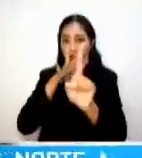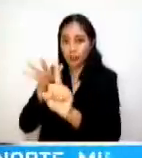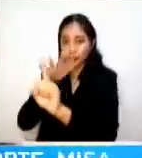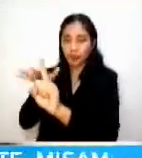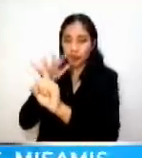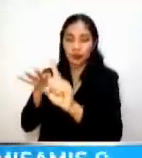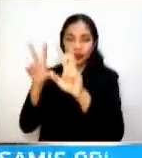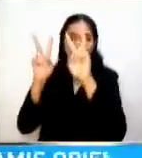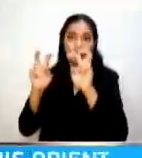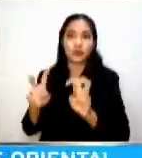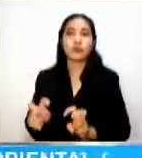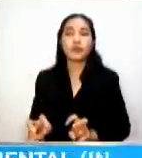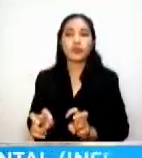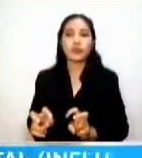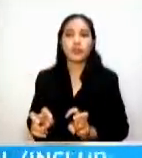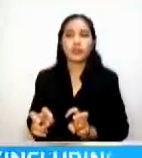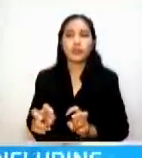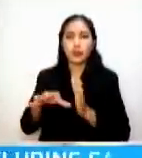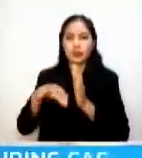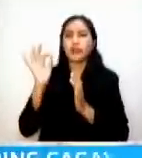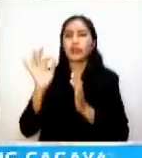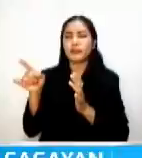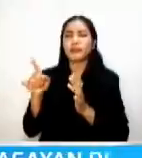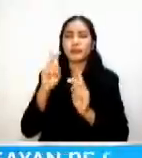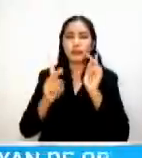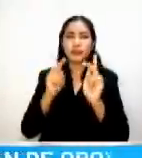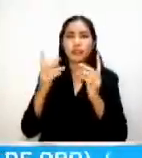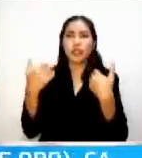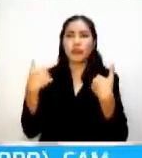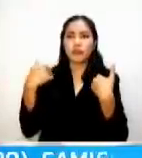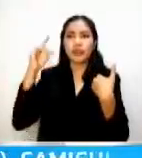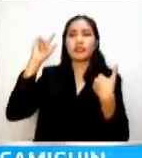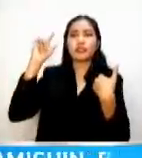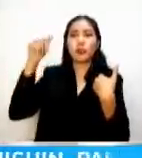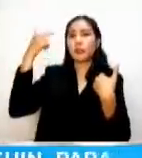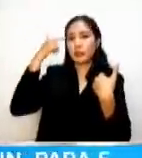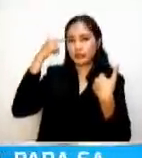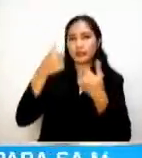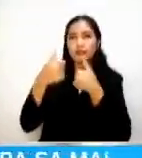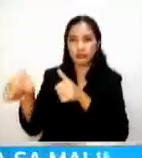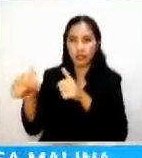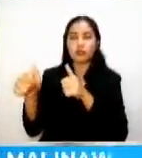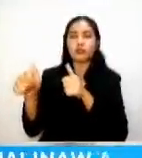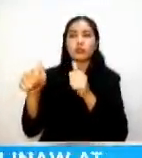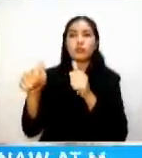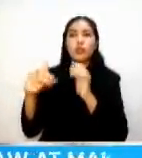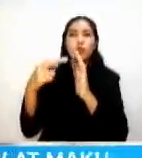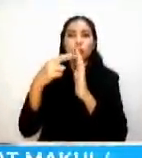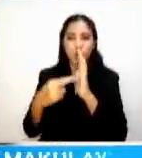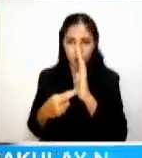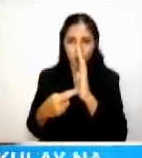natin, sumunod naman po ang mga local government units sa mga panuntunan na nakalahad doon sa Joint